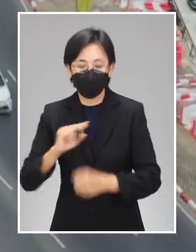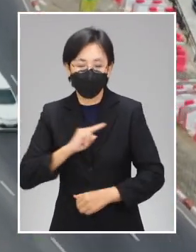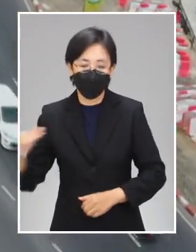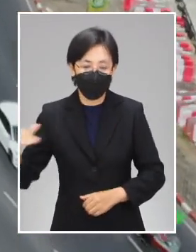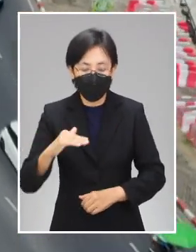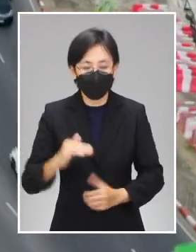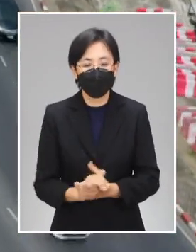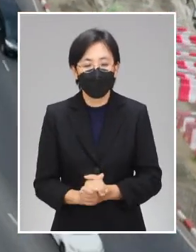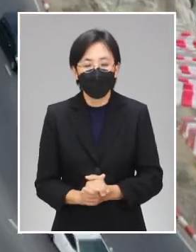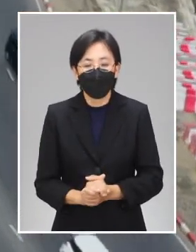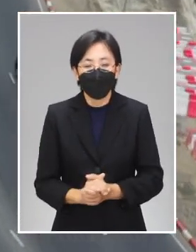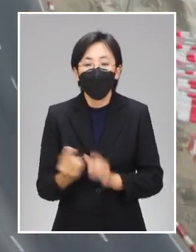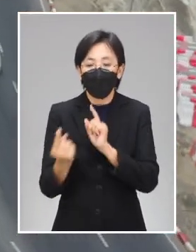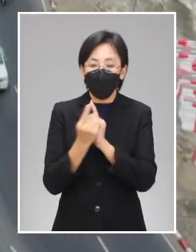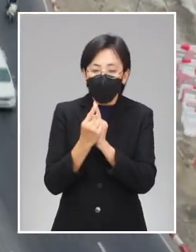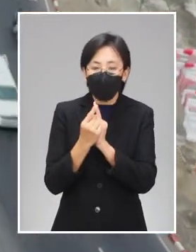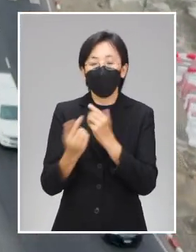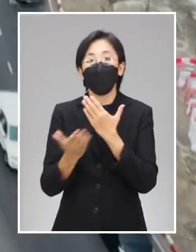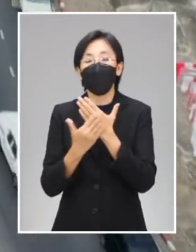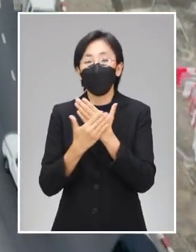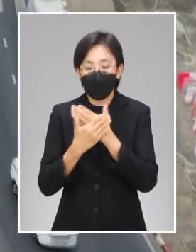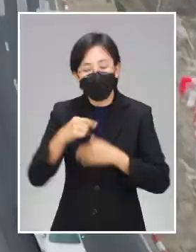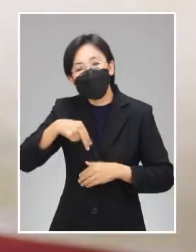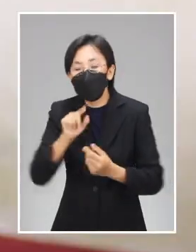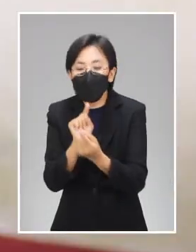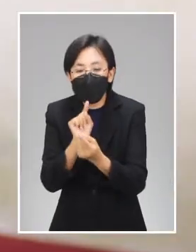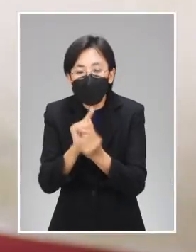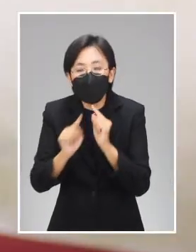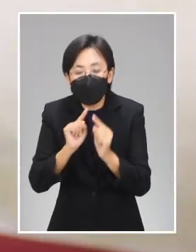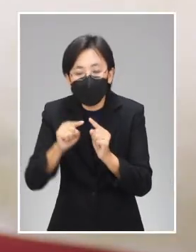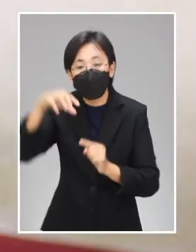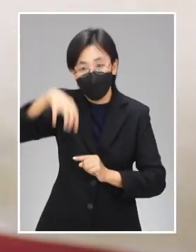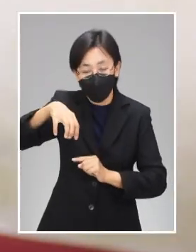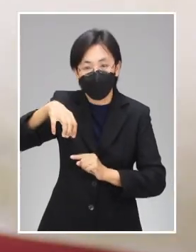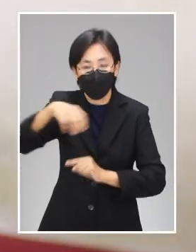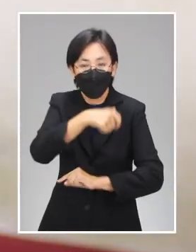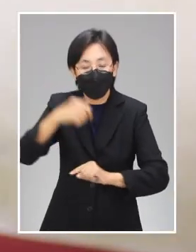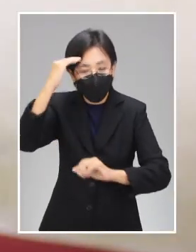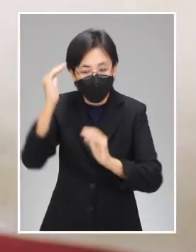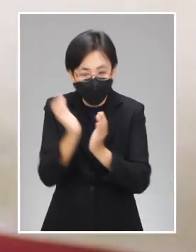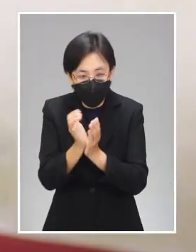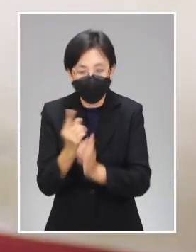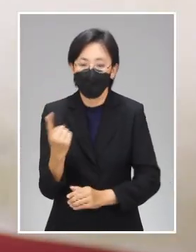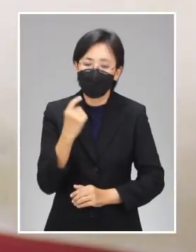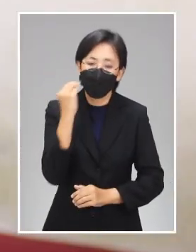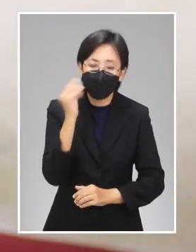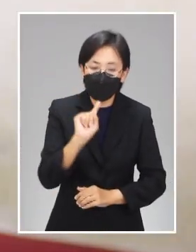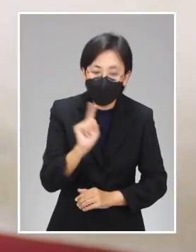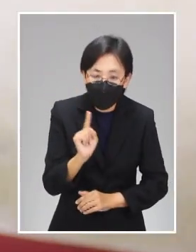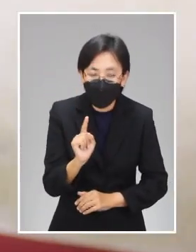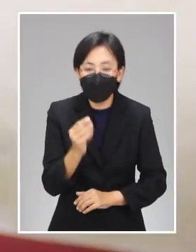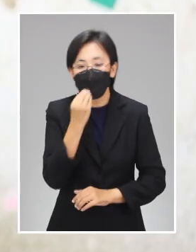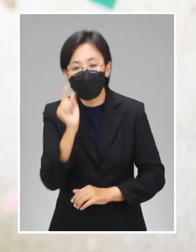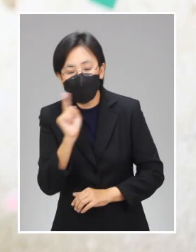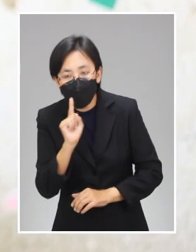ยแล้วเขาเจอผมแล้วเขาว่าเรียกไปคุยฝักป้อมตำรวจแล้วก็ถามว่าบ้านอยู่ที่ไหนกินยังไงอยู่กับ